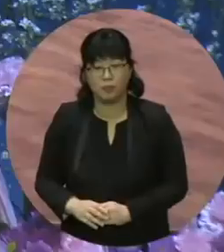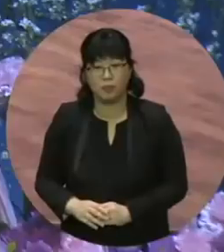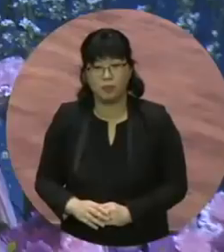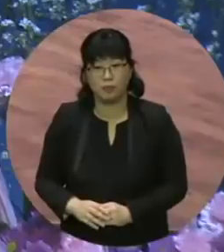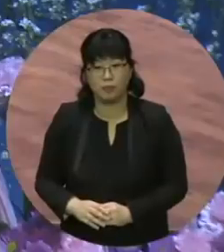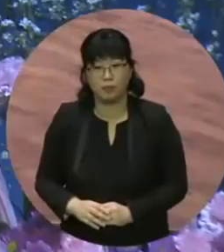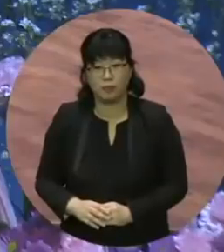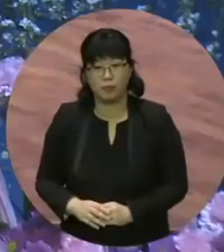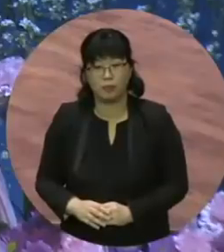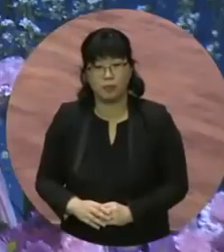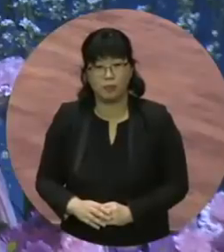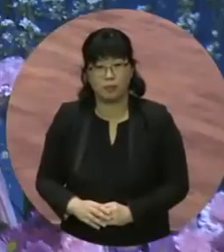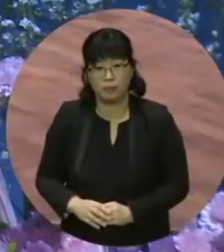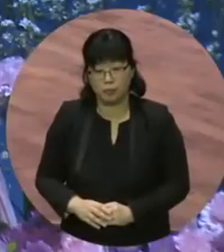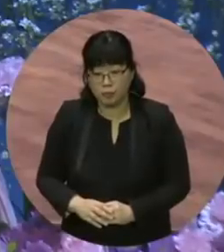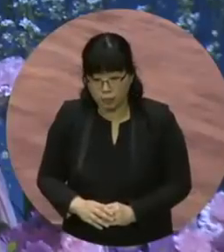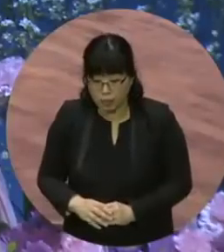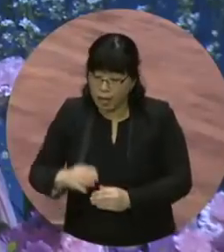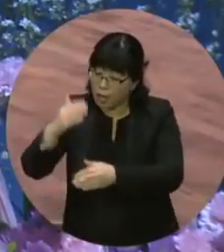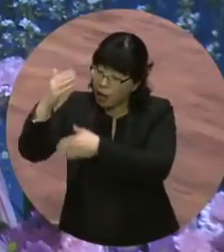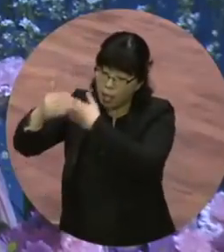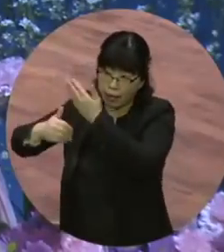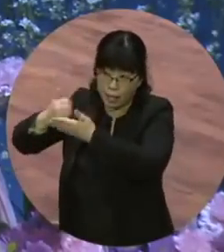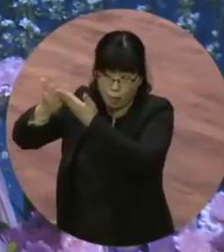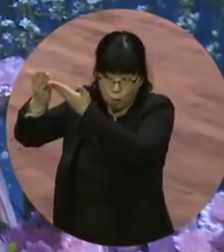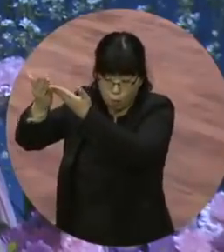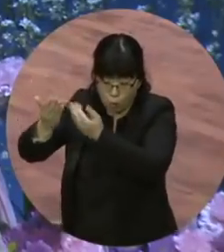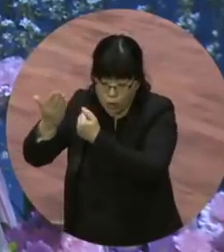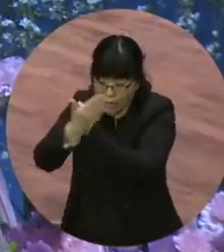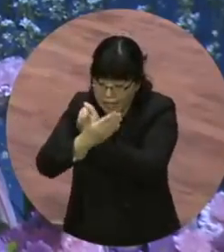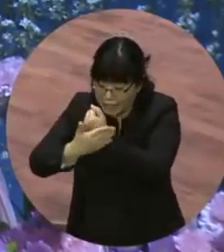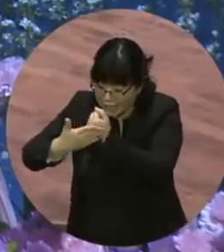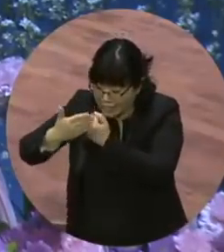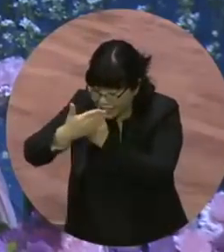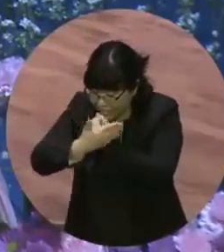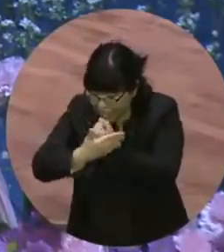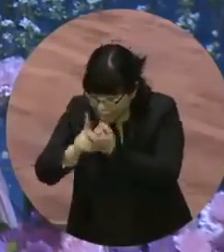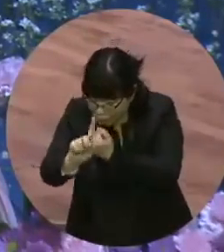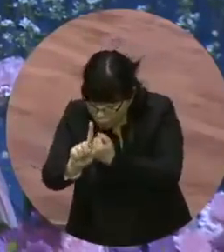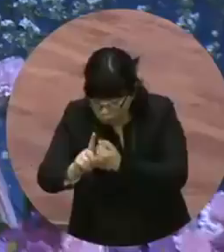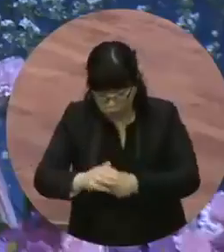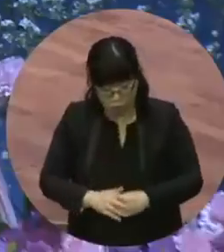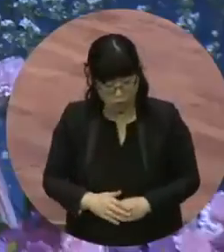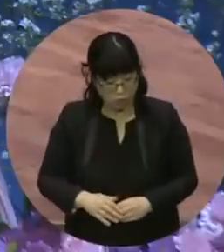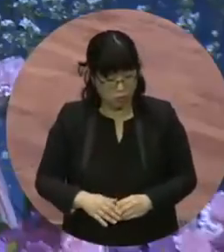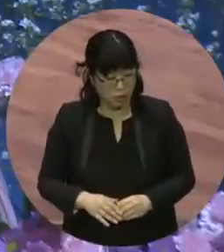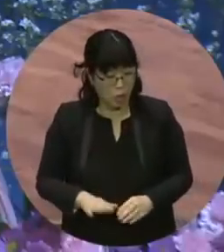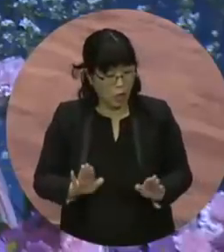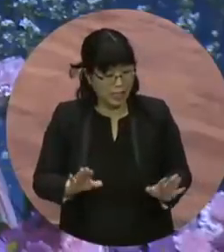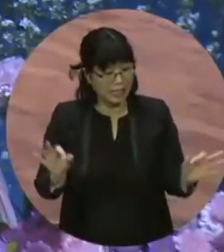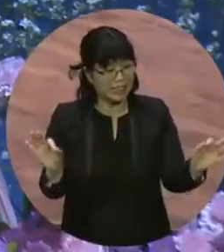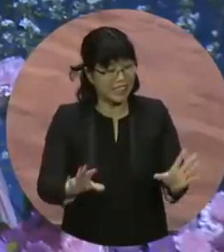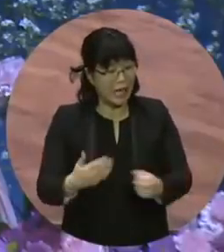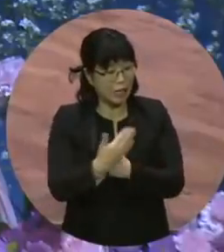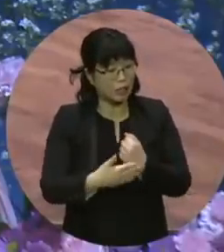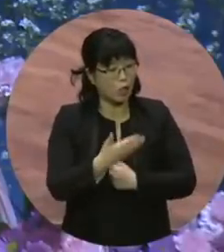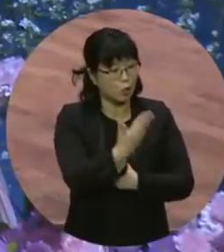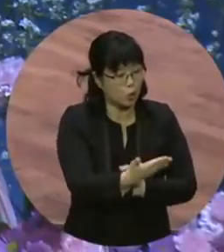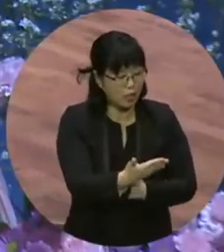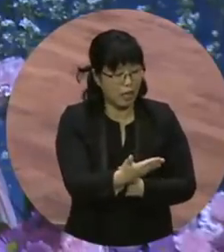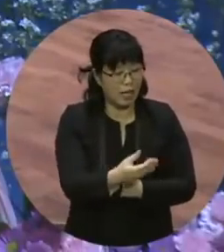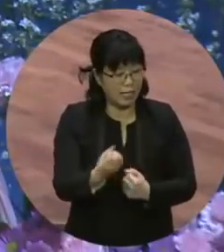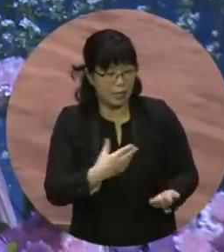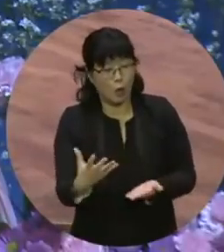하나님께서 베푸시는 은혜의 축복은요. 오늘 주었다가 내일 도로 찾아가는 축복이 아니라 하나님의 축복은 영원한